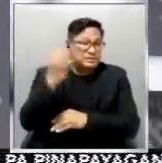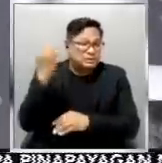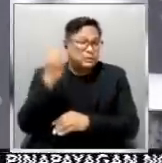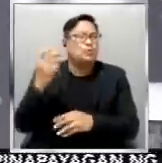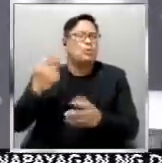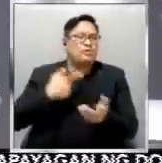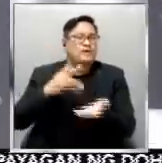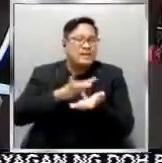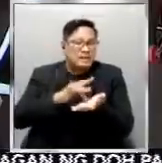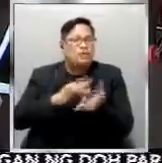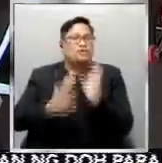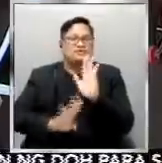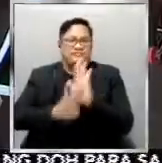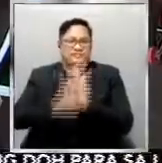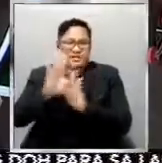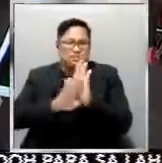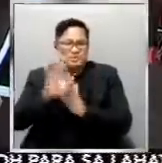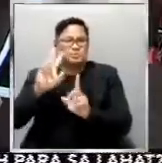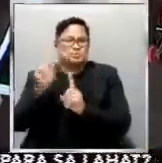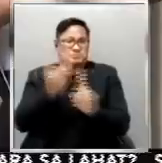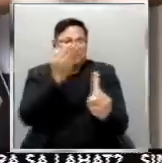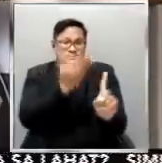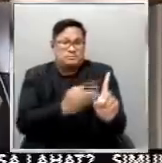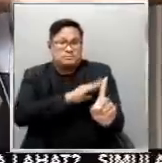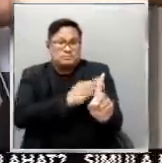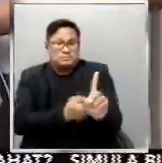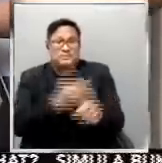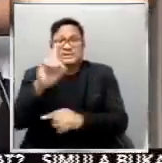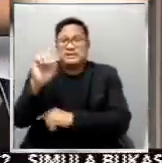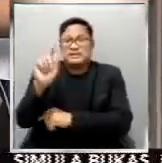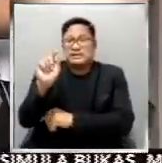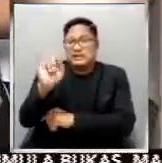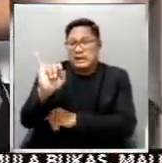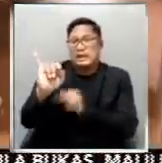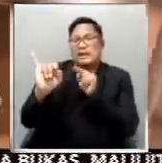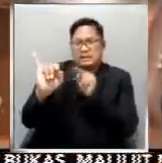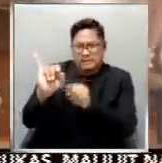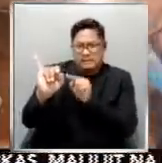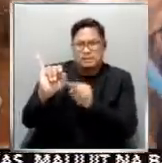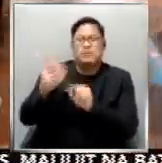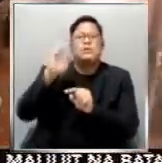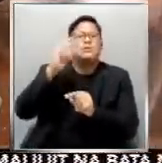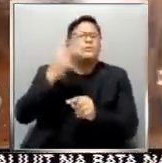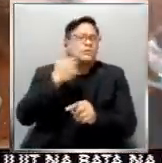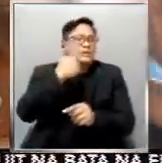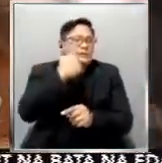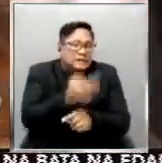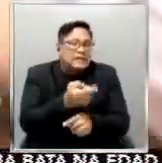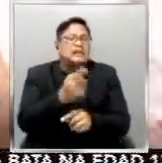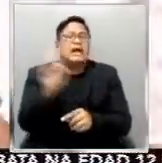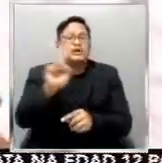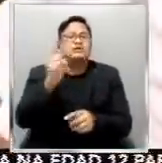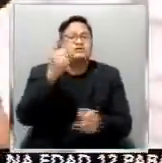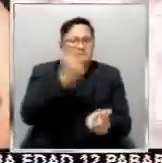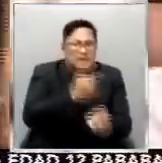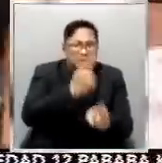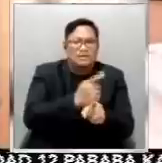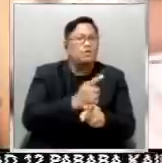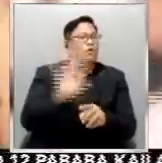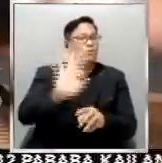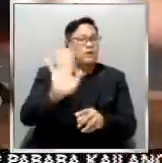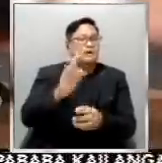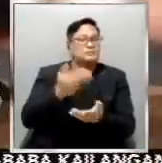developmental condition ang bata. DTI ang magtatakda kung aling mga child restraint system ang dapat o hindi dapat bilhin alinsunod